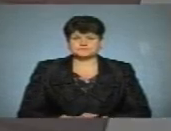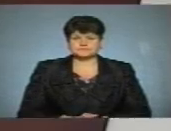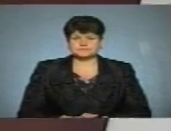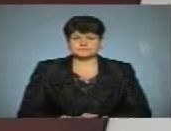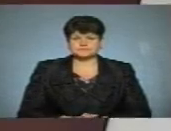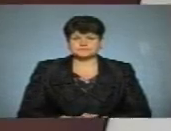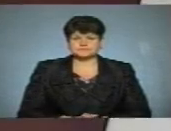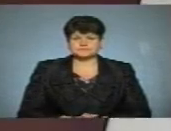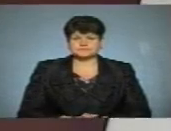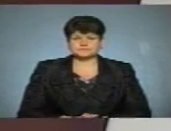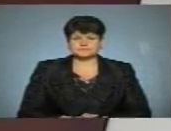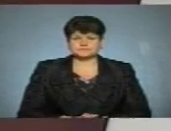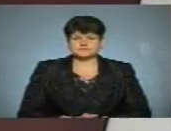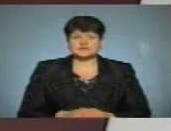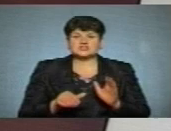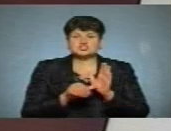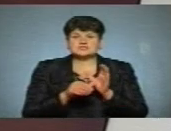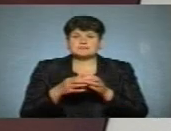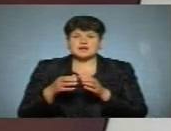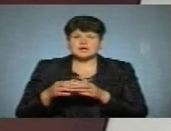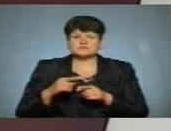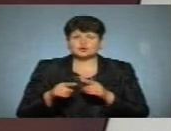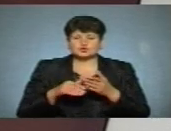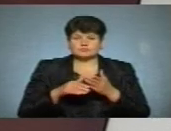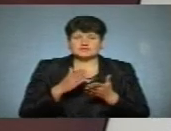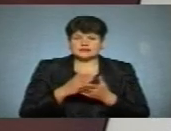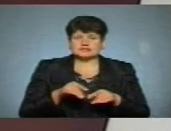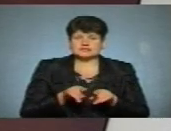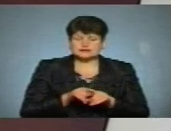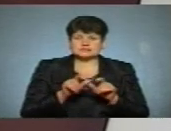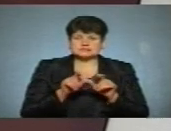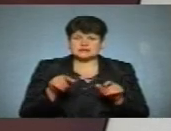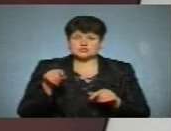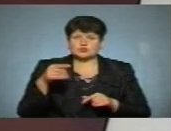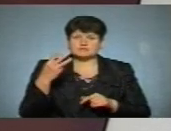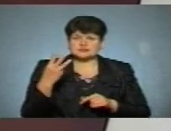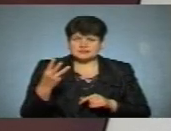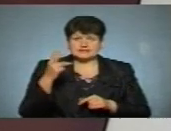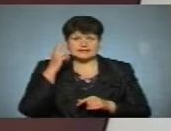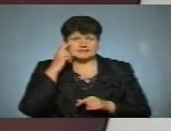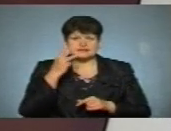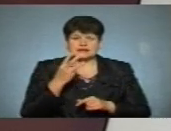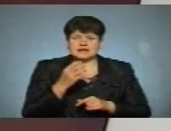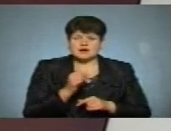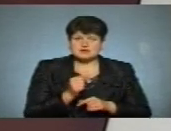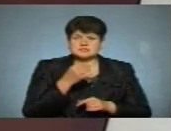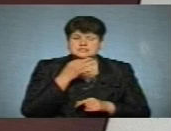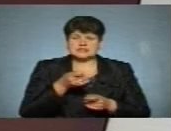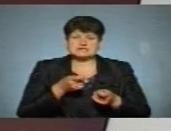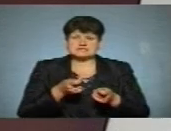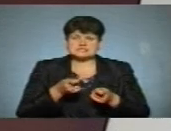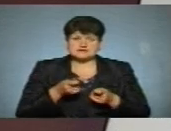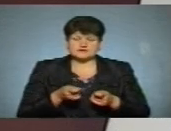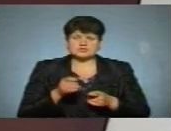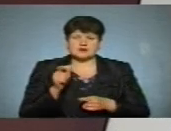Тернопіль. 6 бригад швидкої допомоги є також на підстанції номер 3, що на Київській 3А, розповіла завідувачка підстанції